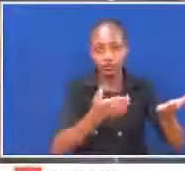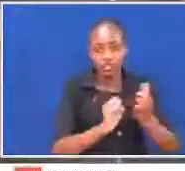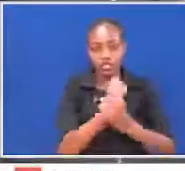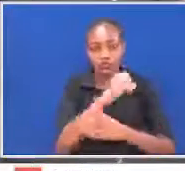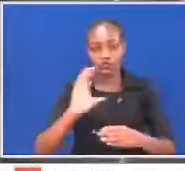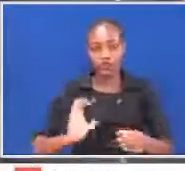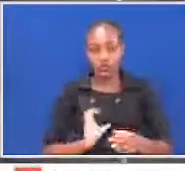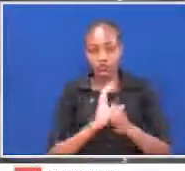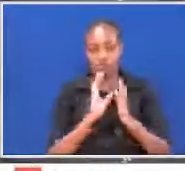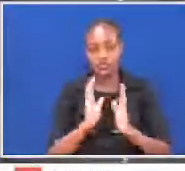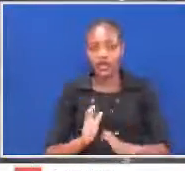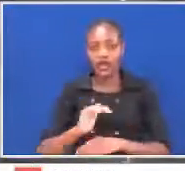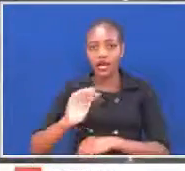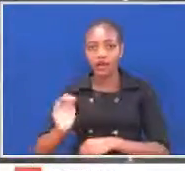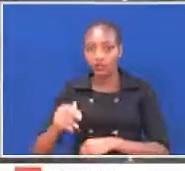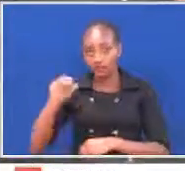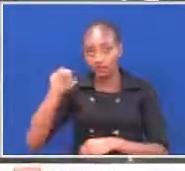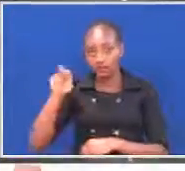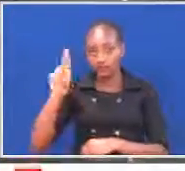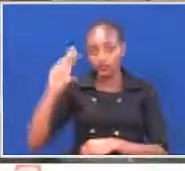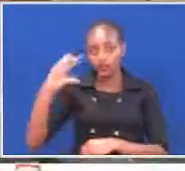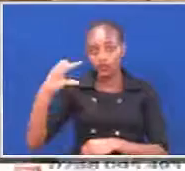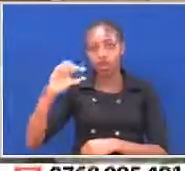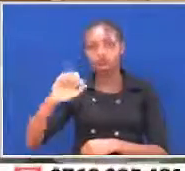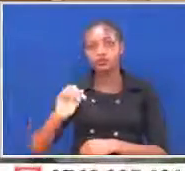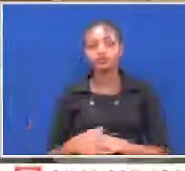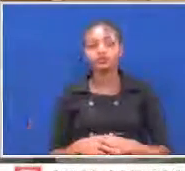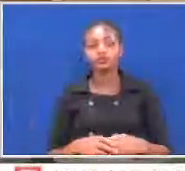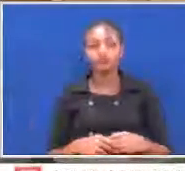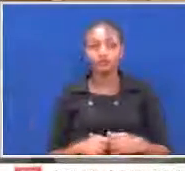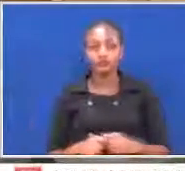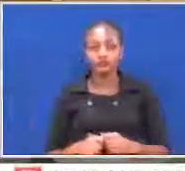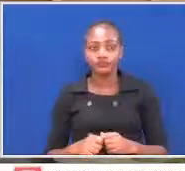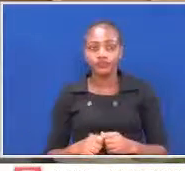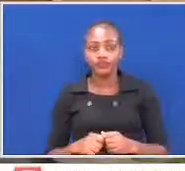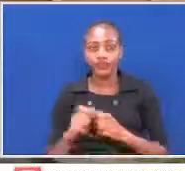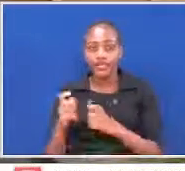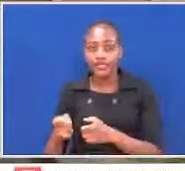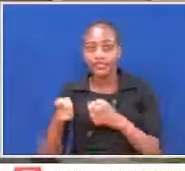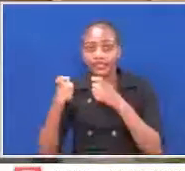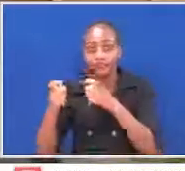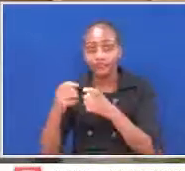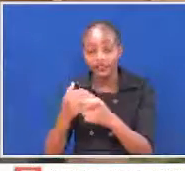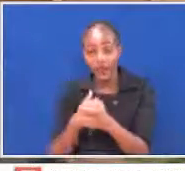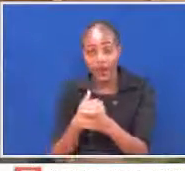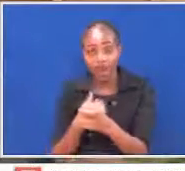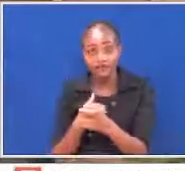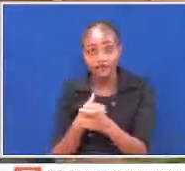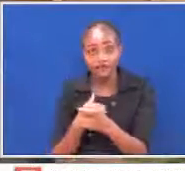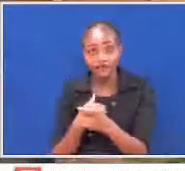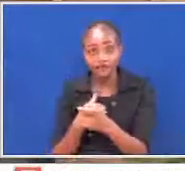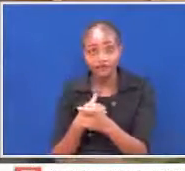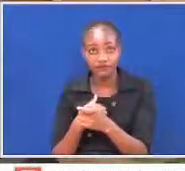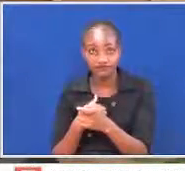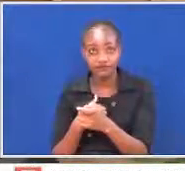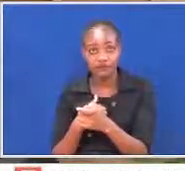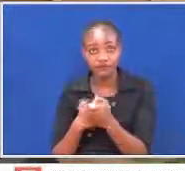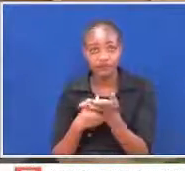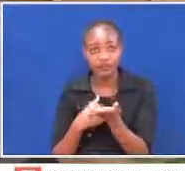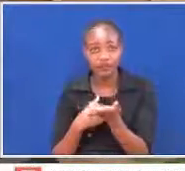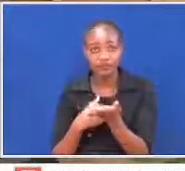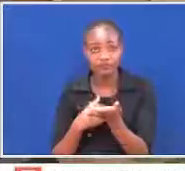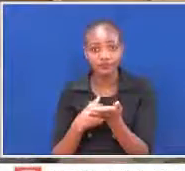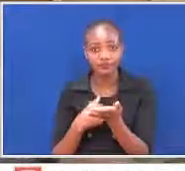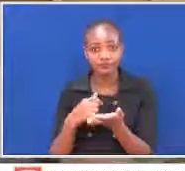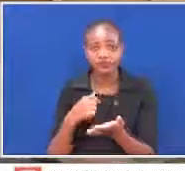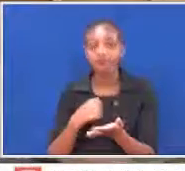kamishna wa kaunti ya Uasin Gishu Steven Kihara. Ile donation, kama kuna mtu ako na ulemavu kiasi, tuone ya